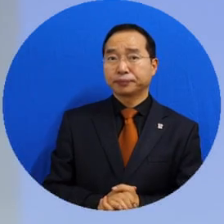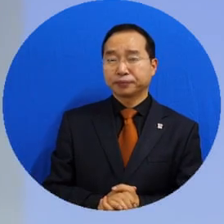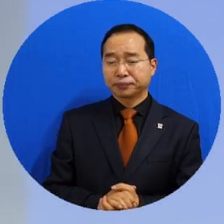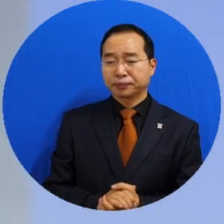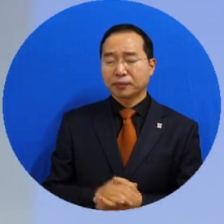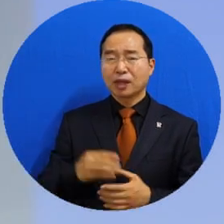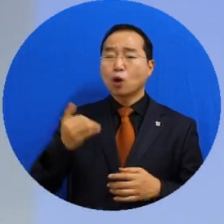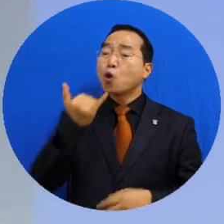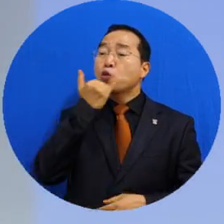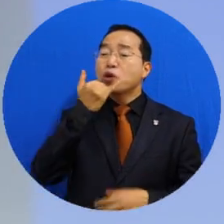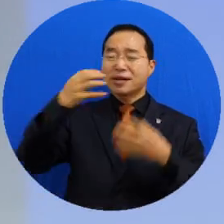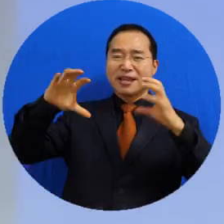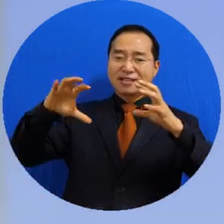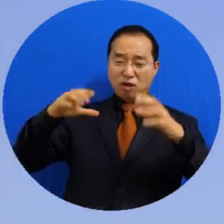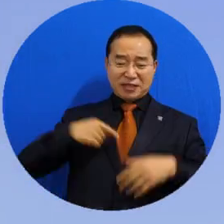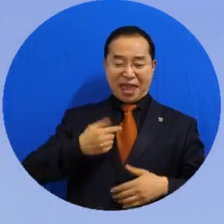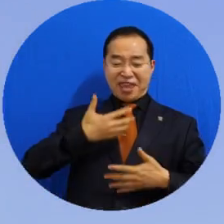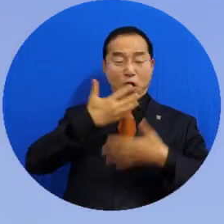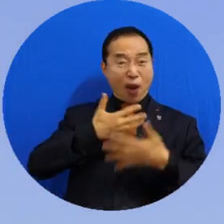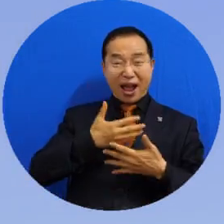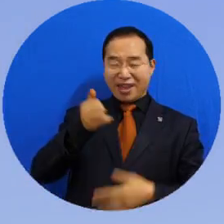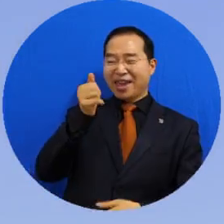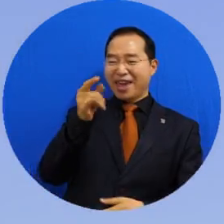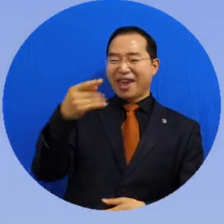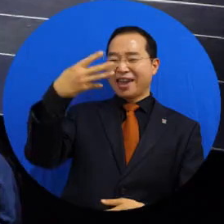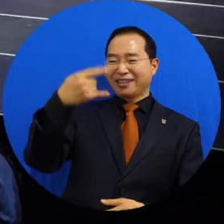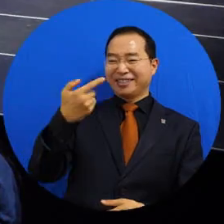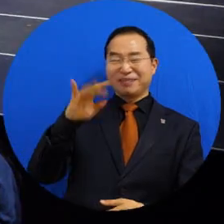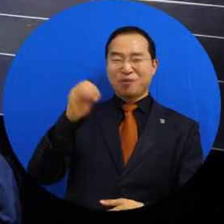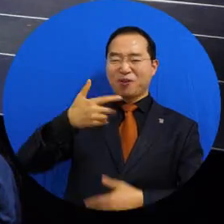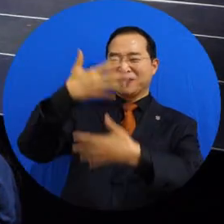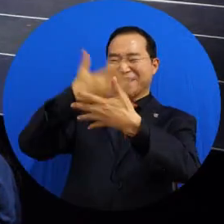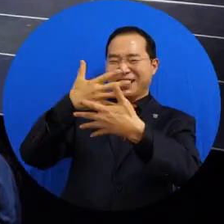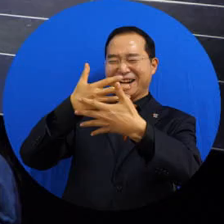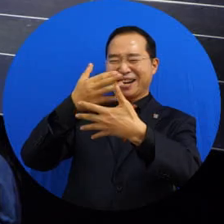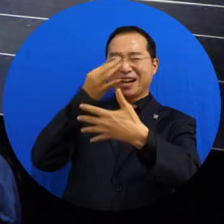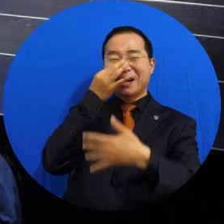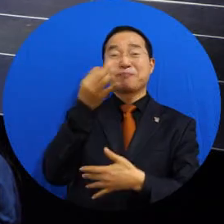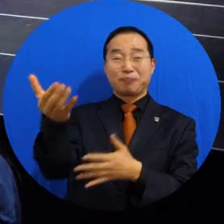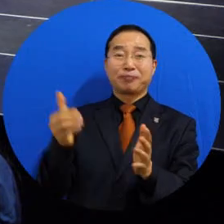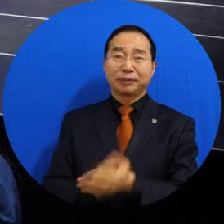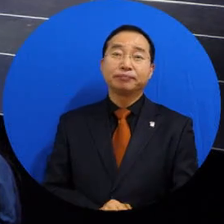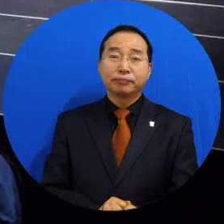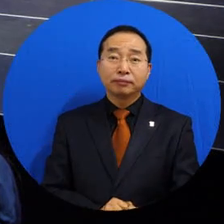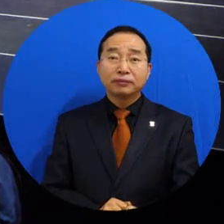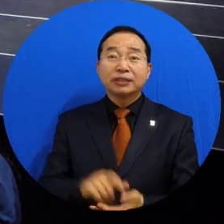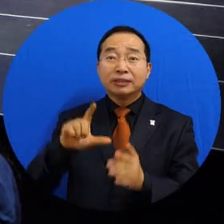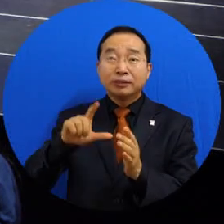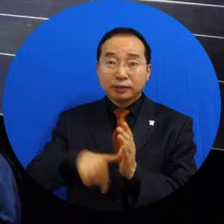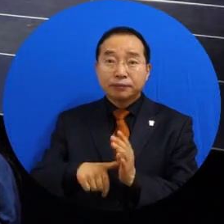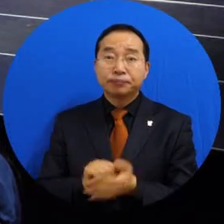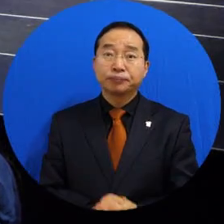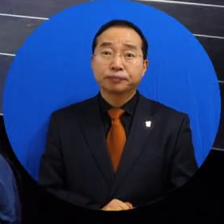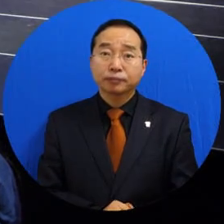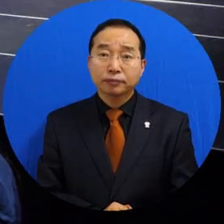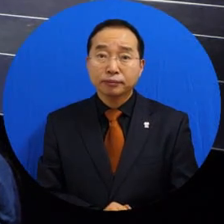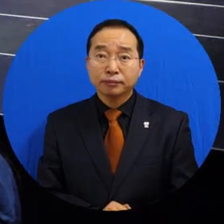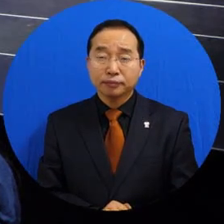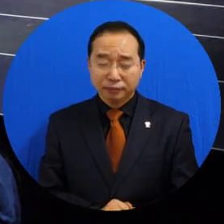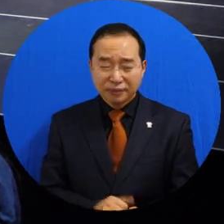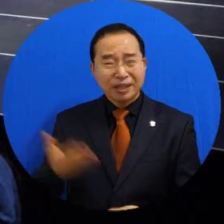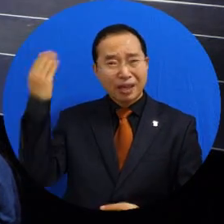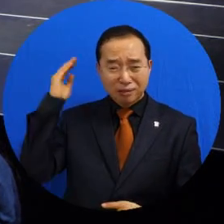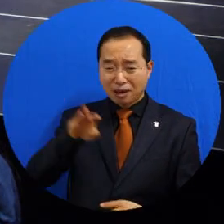헤로니모 저 영화 상영을 하고 왔는데 거기는 베를린 벽이 무너진 지 30주년이 막 지났거든요.